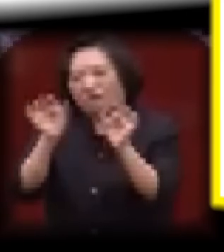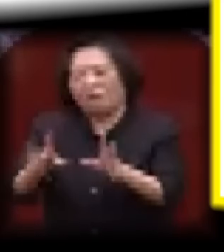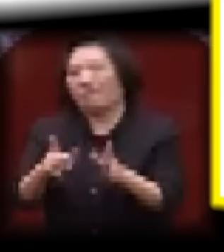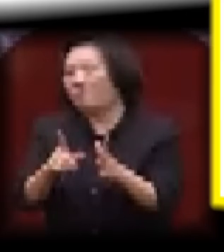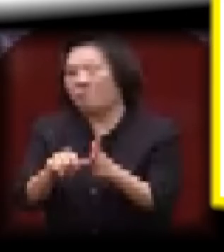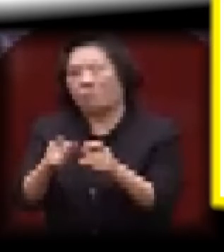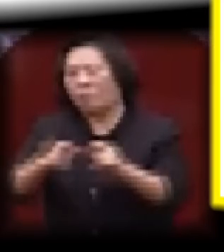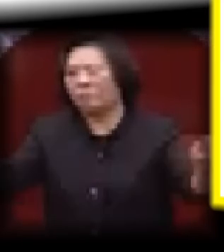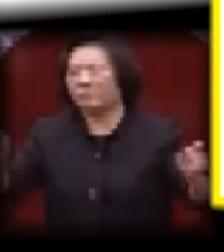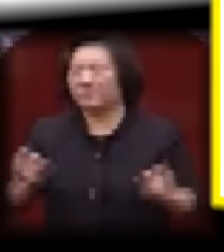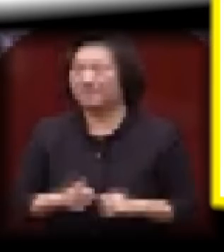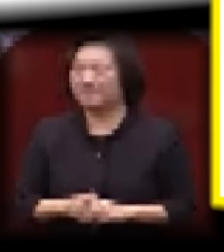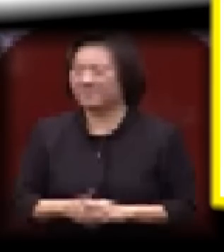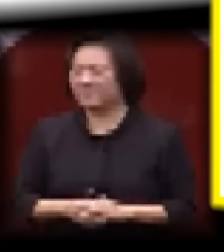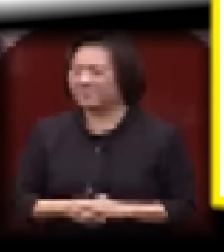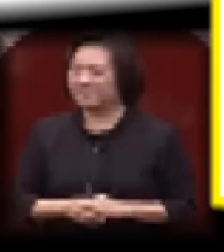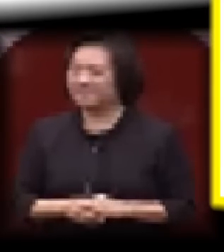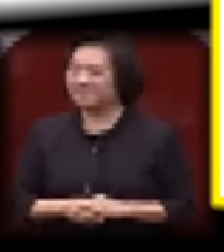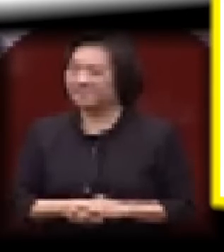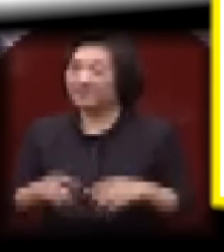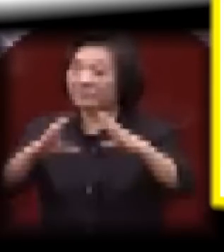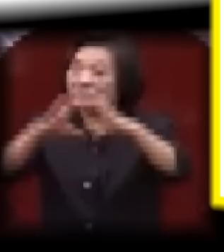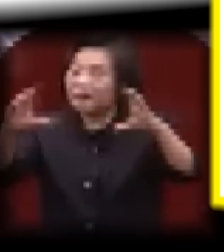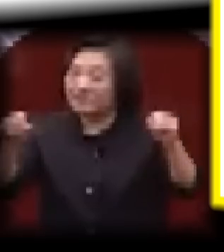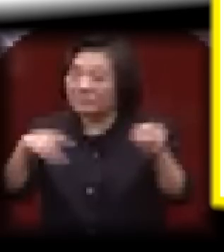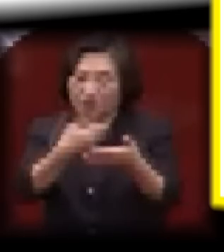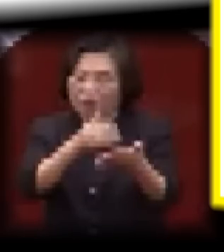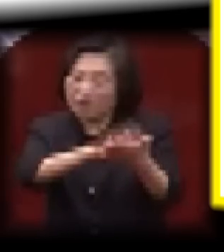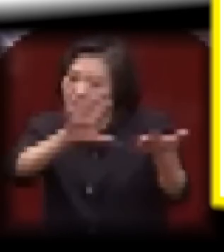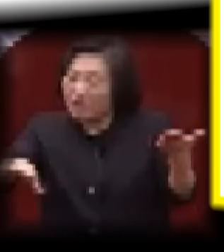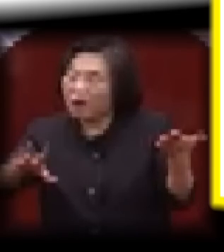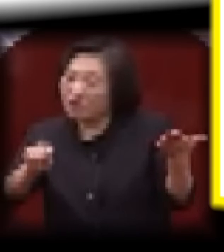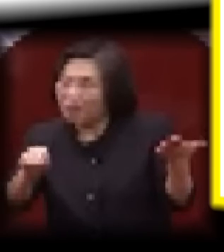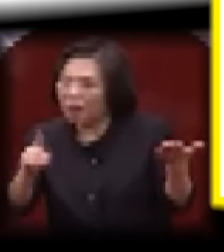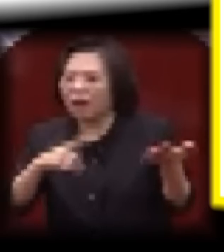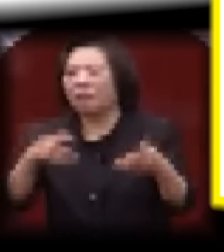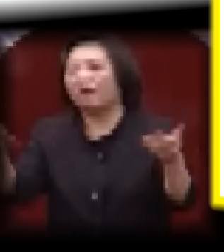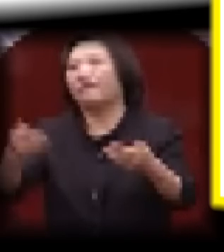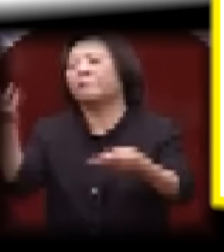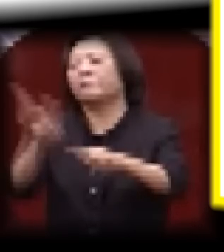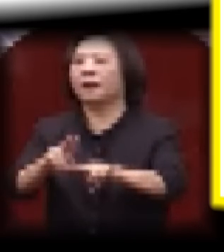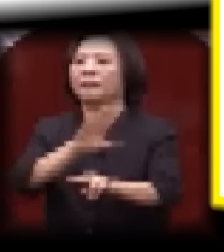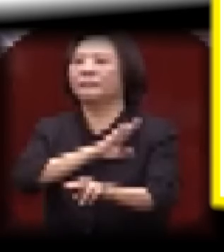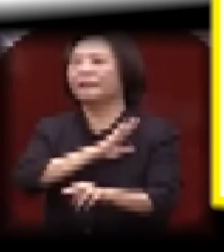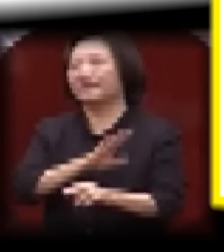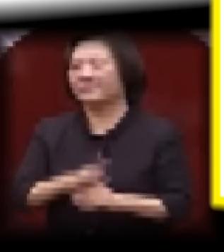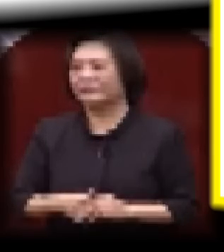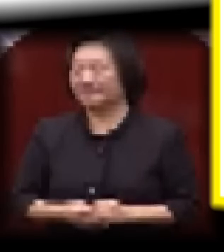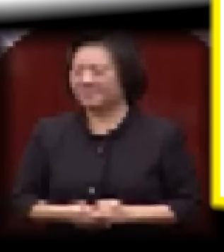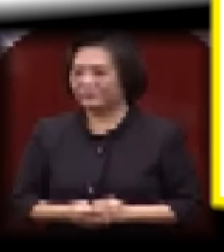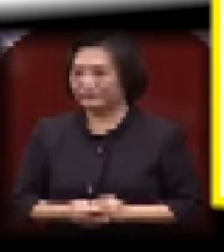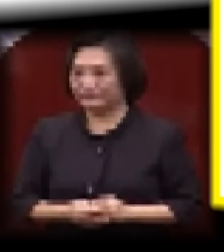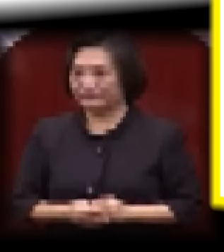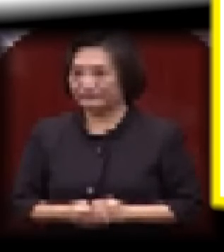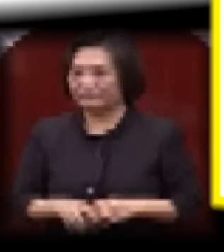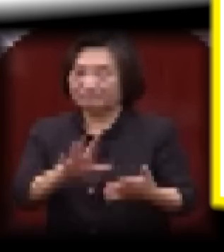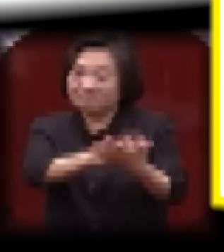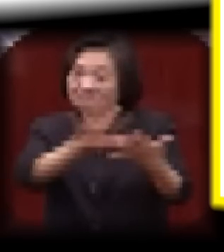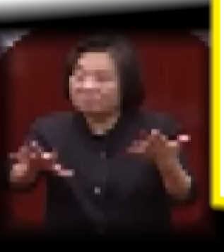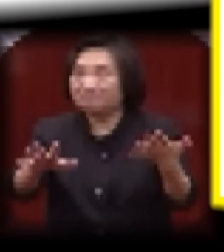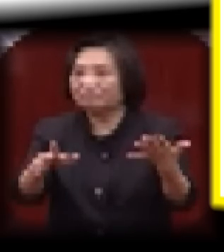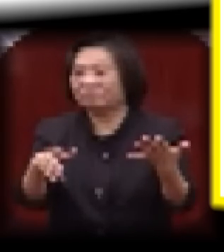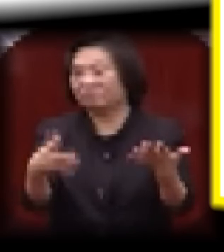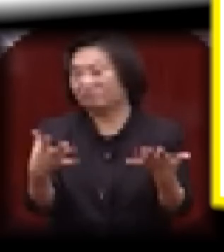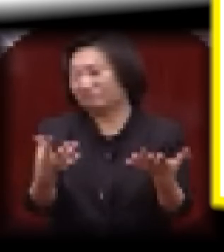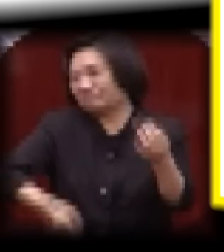那么大巨蛋当时是不按图施工被停工的 ，OK。那既然不按图施工被停工以后，